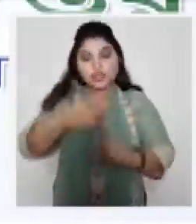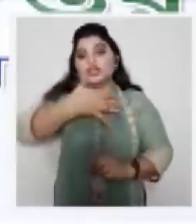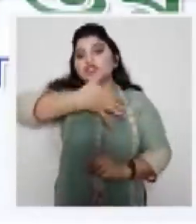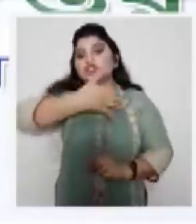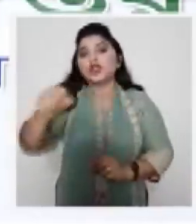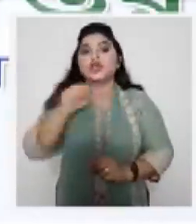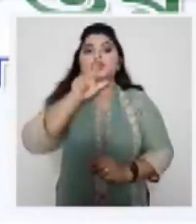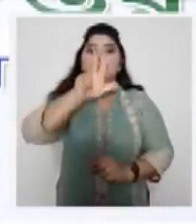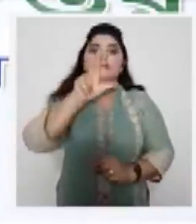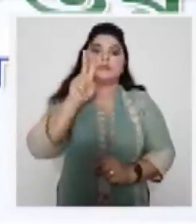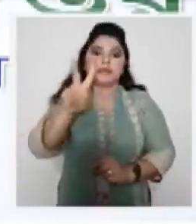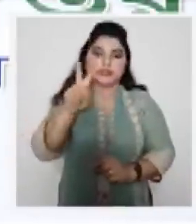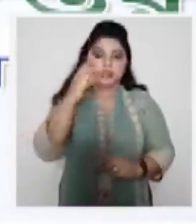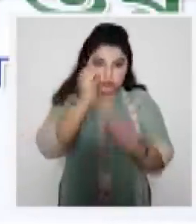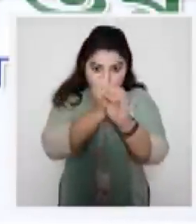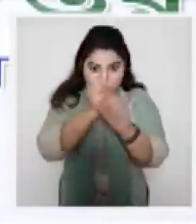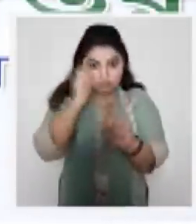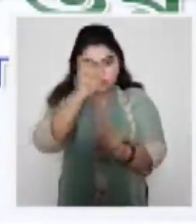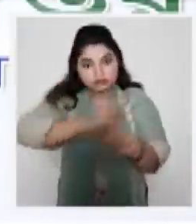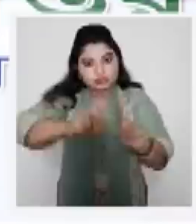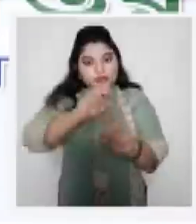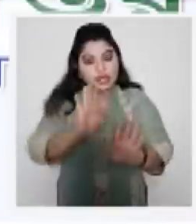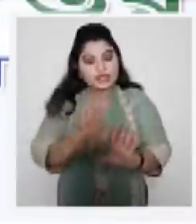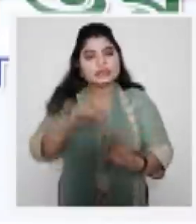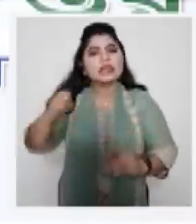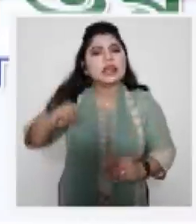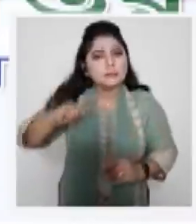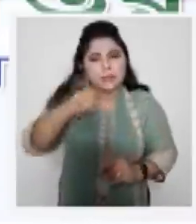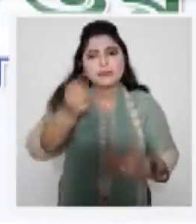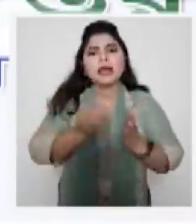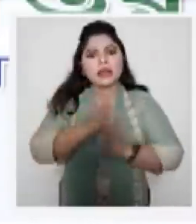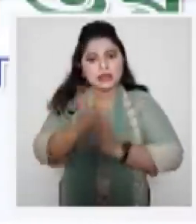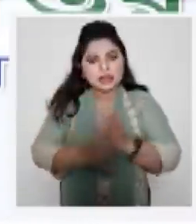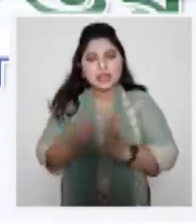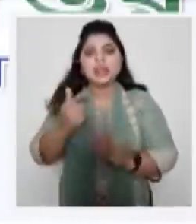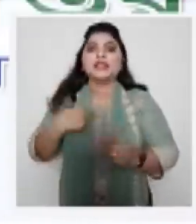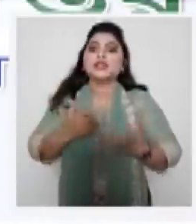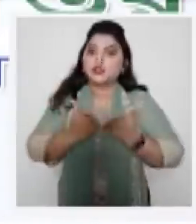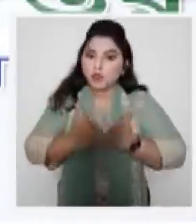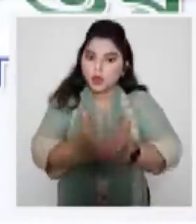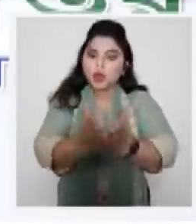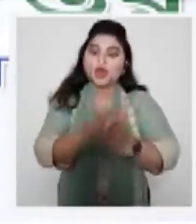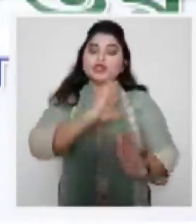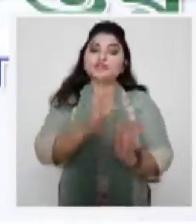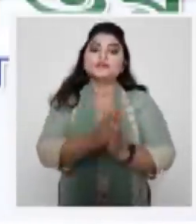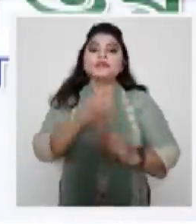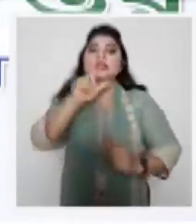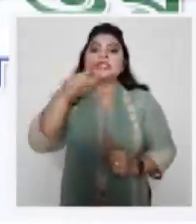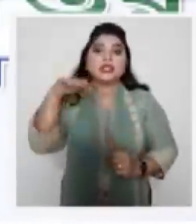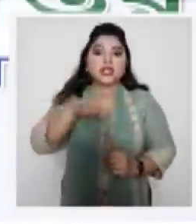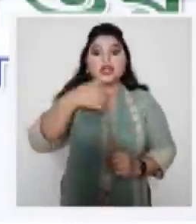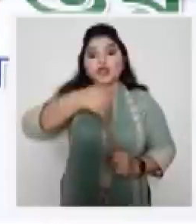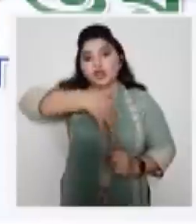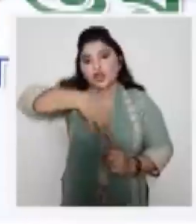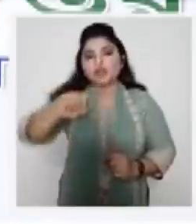এরপর 24 ঘন্টায় মোট স্ক্রিনিং হয়েছে 682 জন। এ পর্যন্ত সকল বন্দরে এবং ক্যান্টনমেন্ট রেল স্টেশন